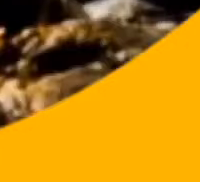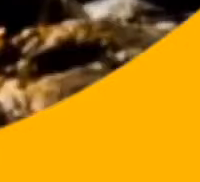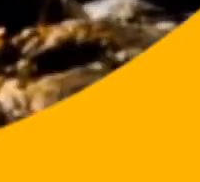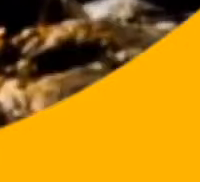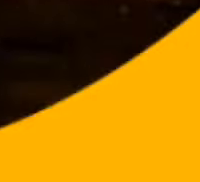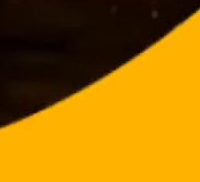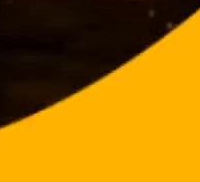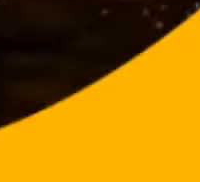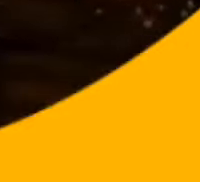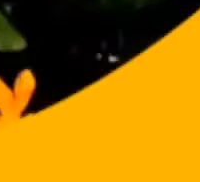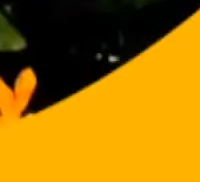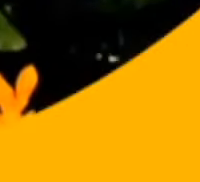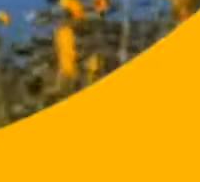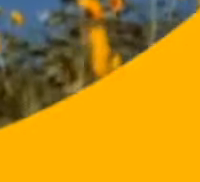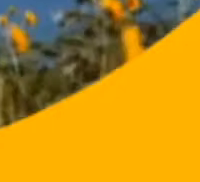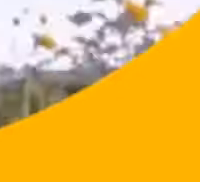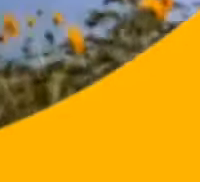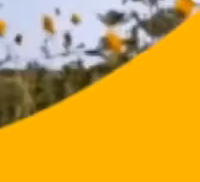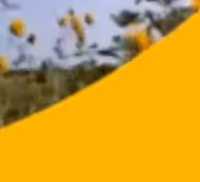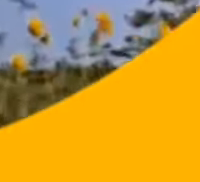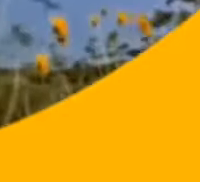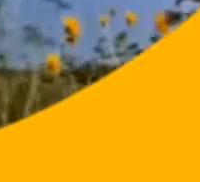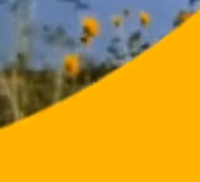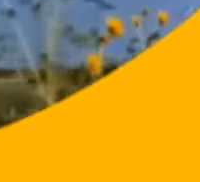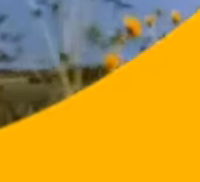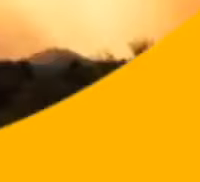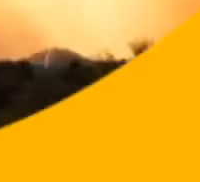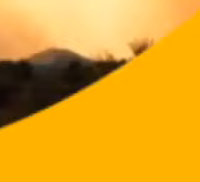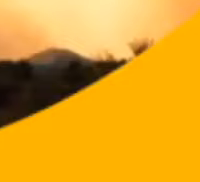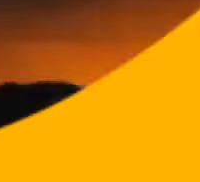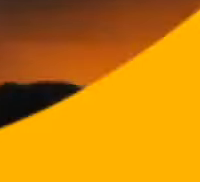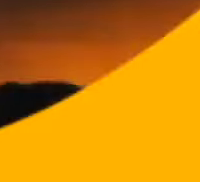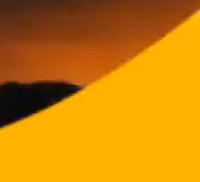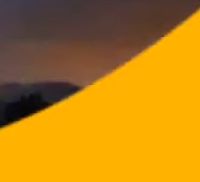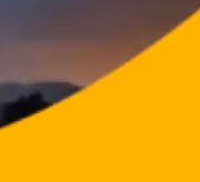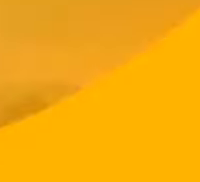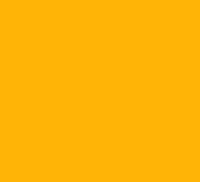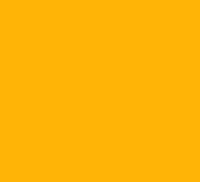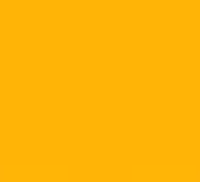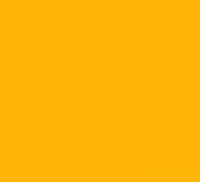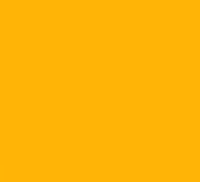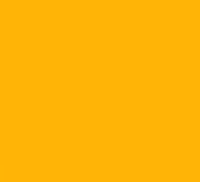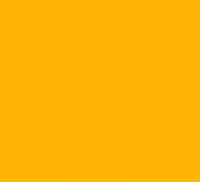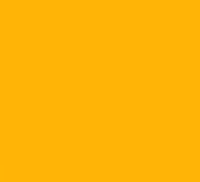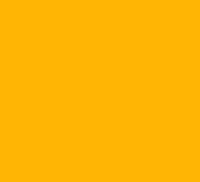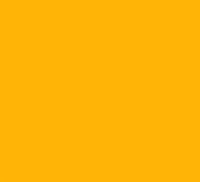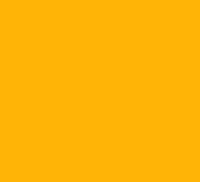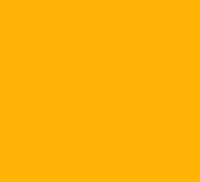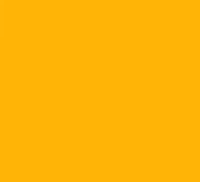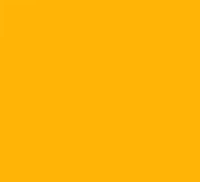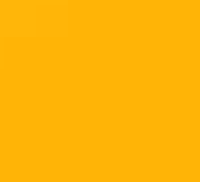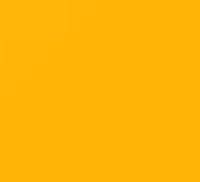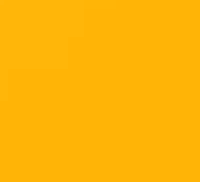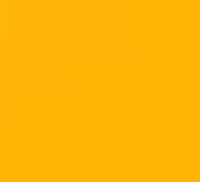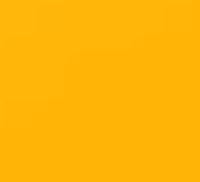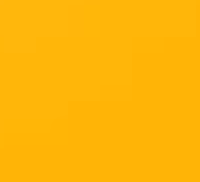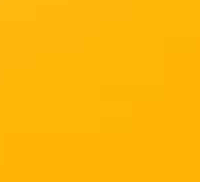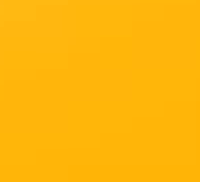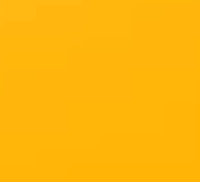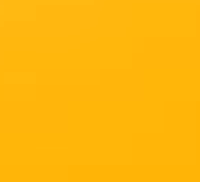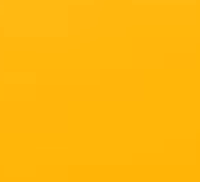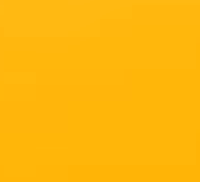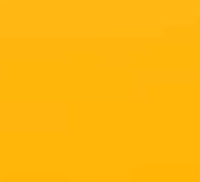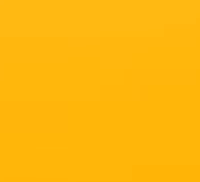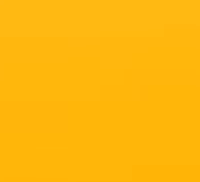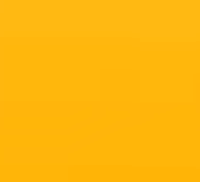Simo selitulu nilethelwa baka MTN Business. Noma simo selitulu senjani, MTN Business ikhona ukusiza